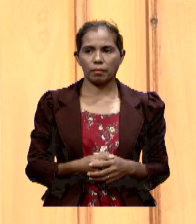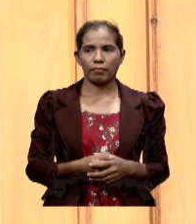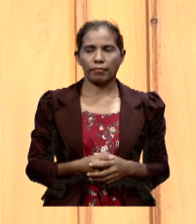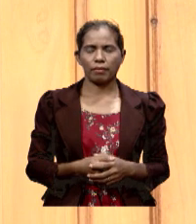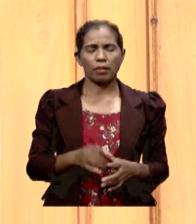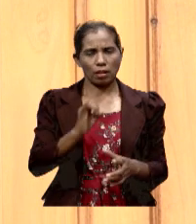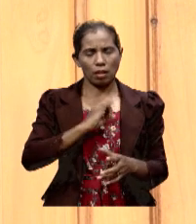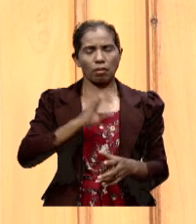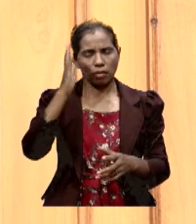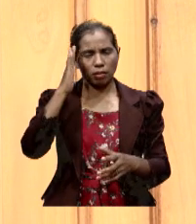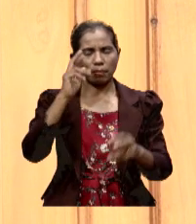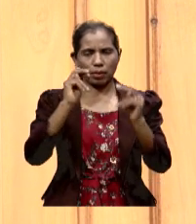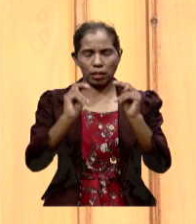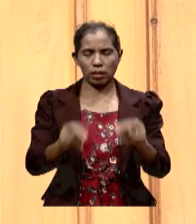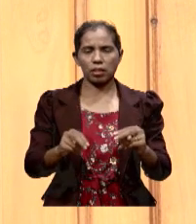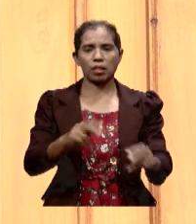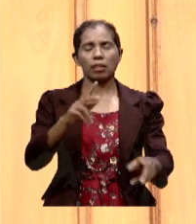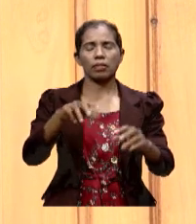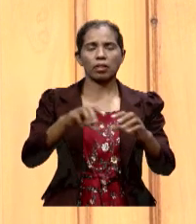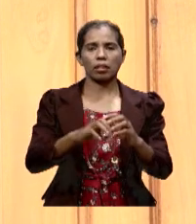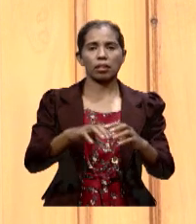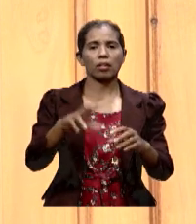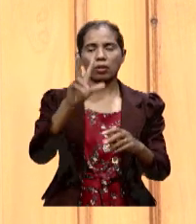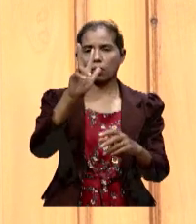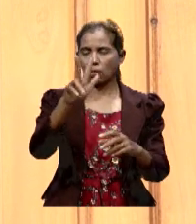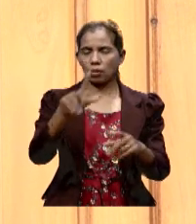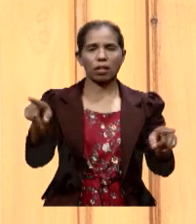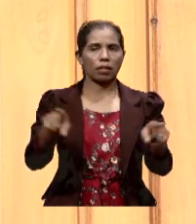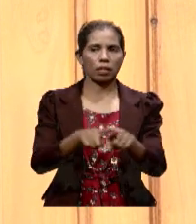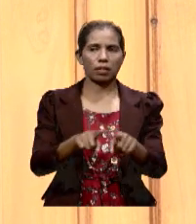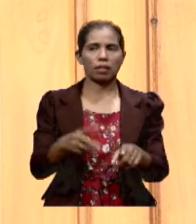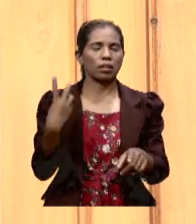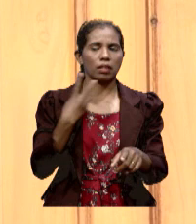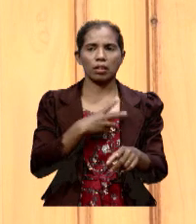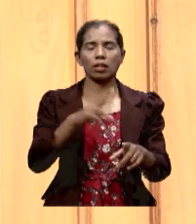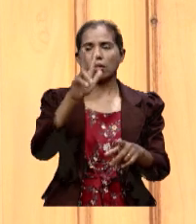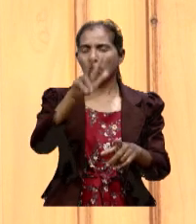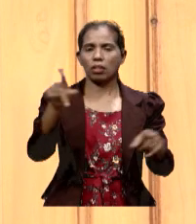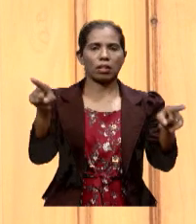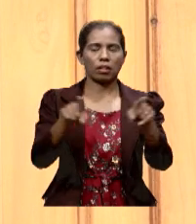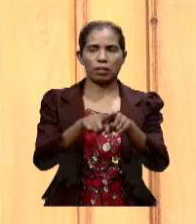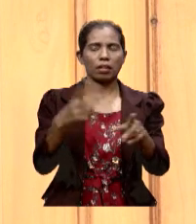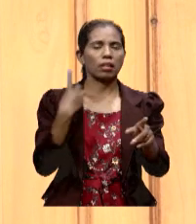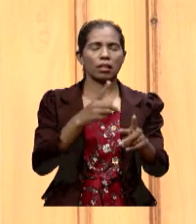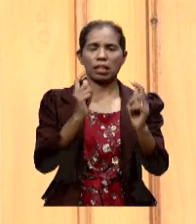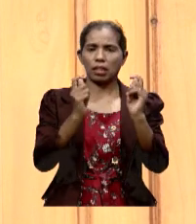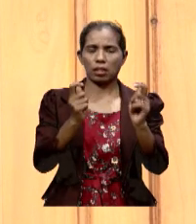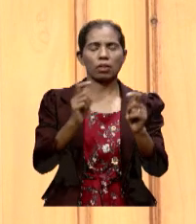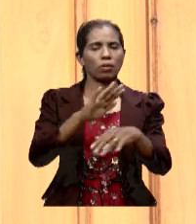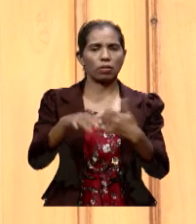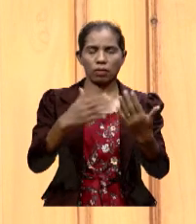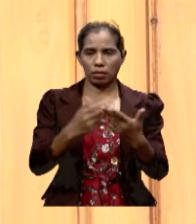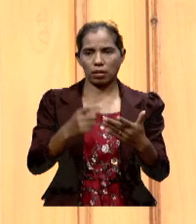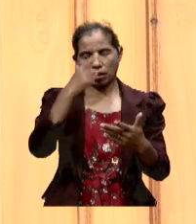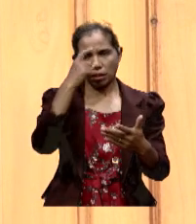hani persisnya tinggi operator tulunin hanya sama tu deh. Tekule lah os ira mak dia tulun hanya sama tu deh. Tak koko hutan. Tamane